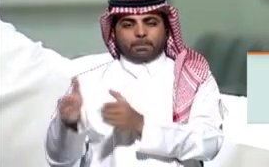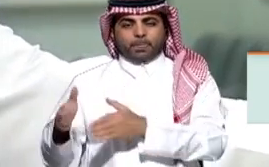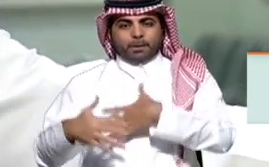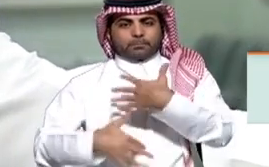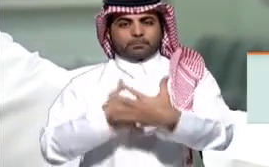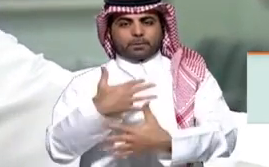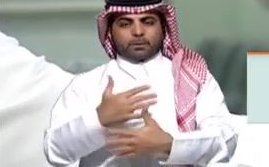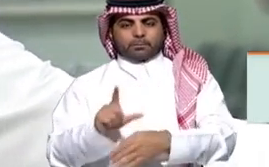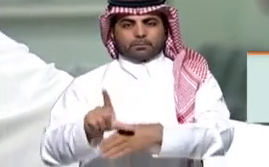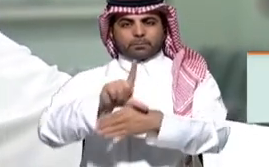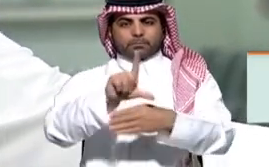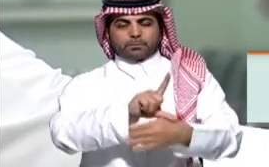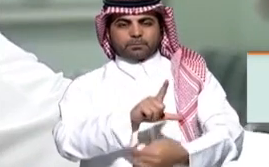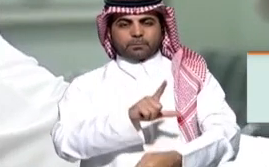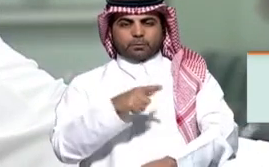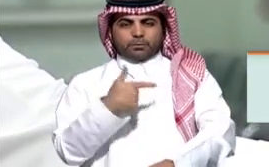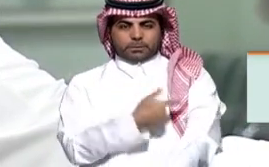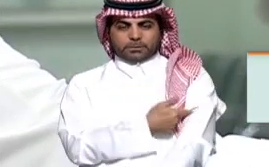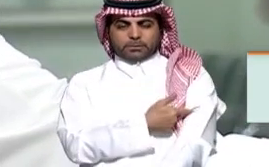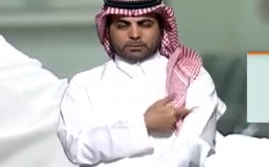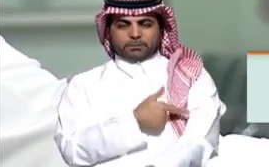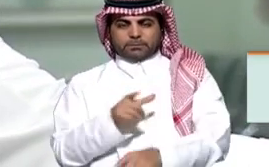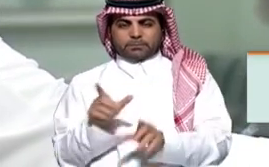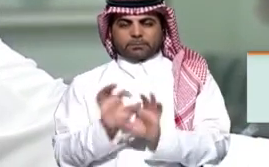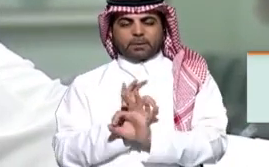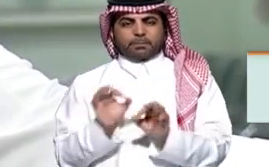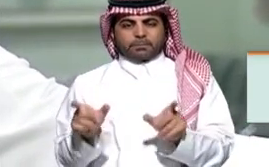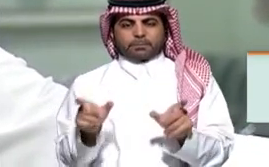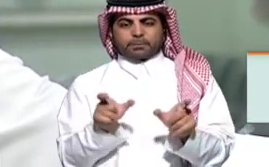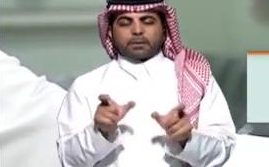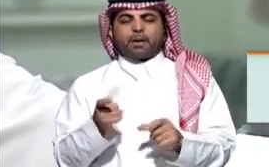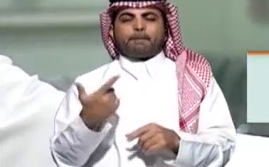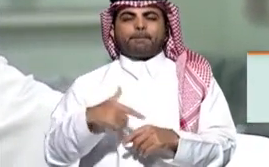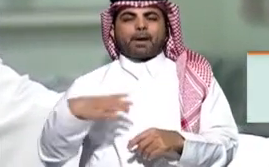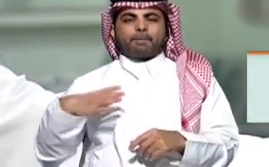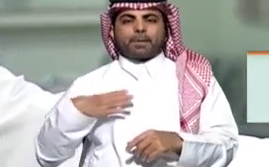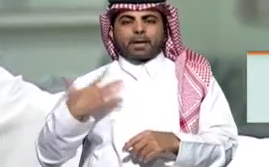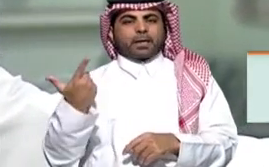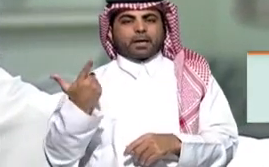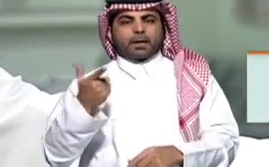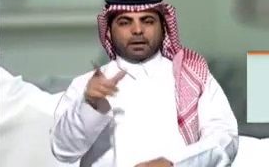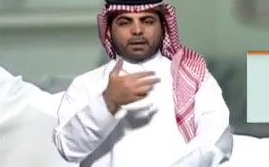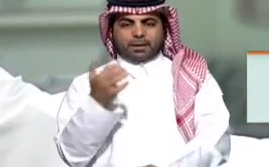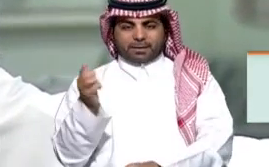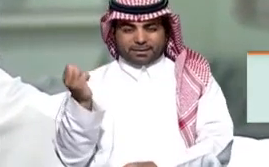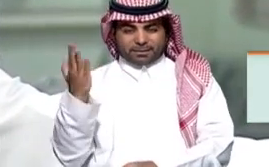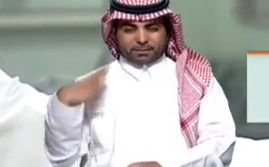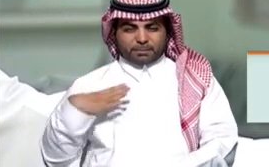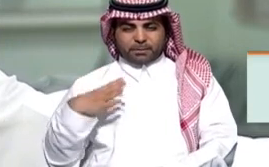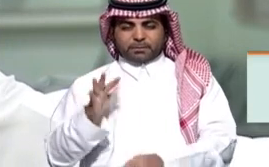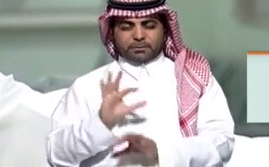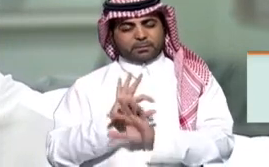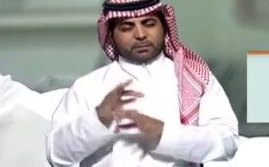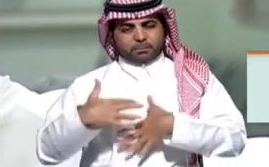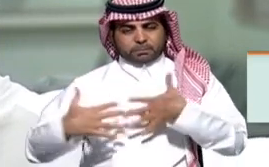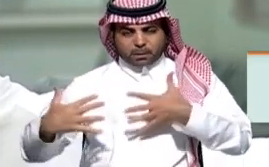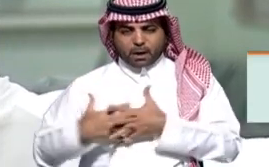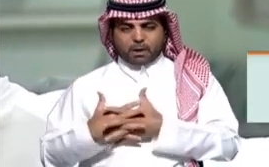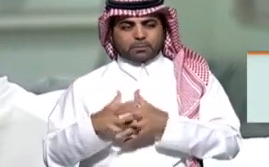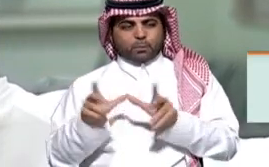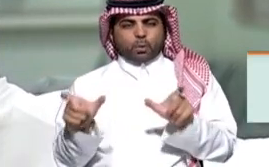القيادات الصحية بالمنطقة بمتابعة من سمو أمير منطقة القصيم للحد من انتشار فيروس كورونا،